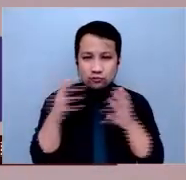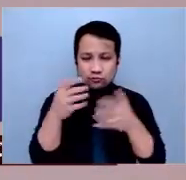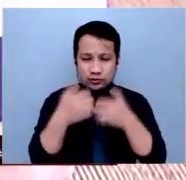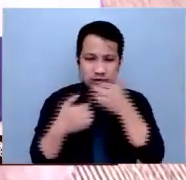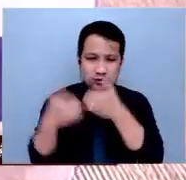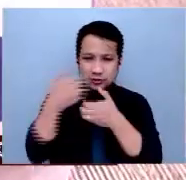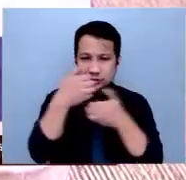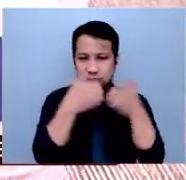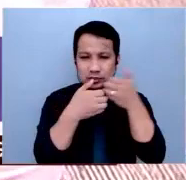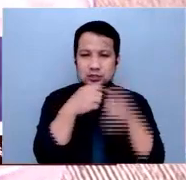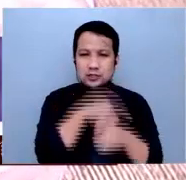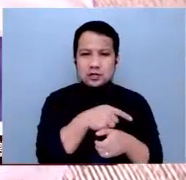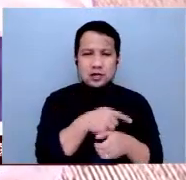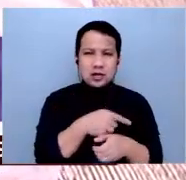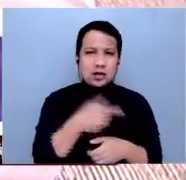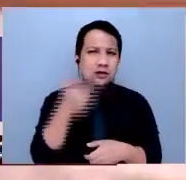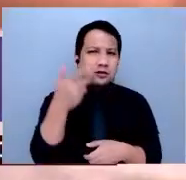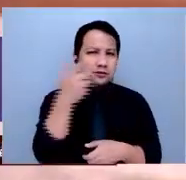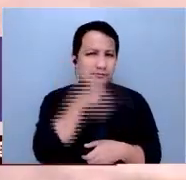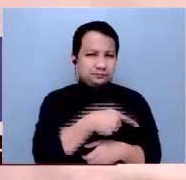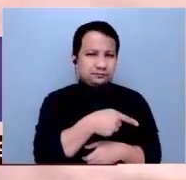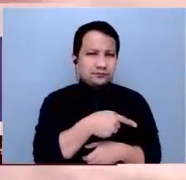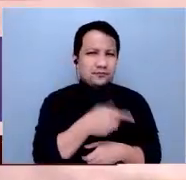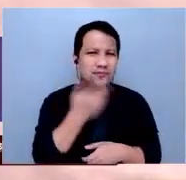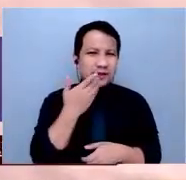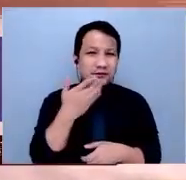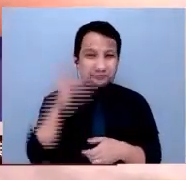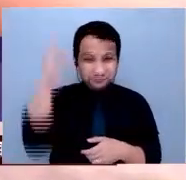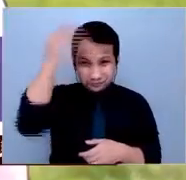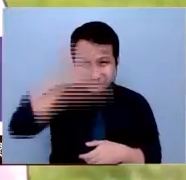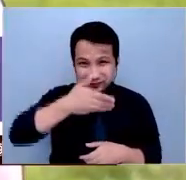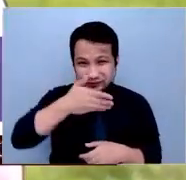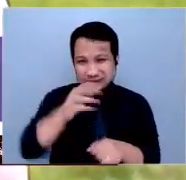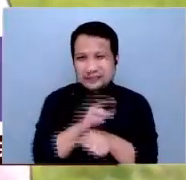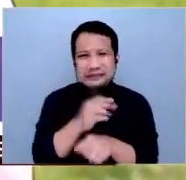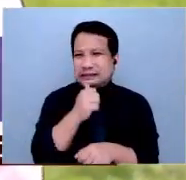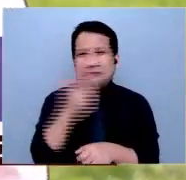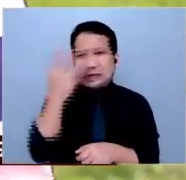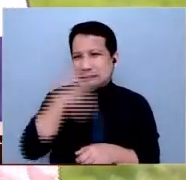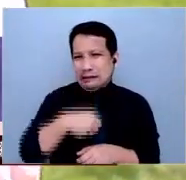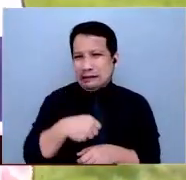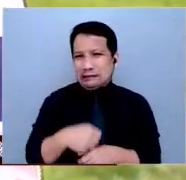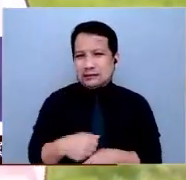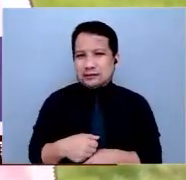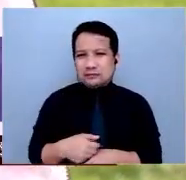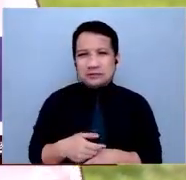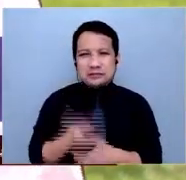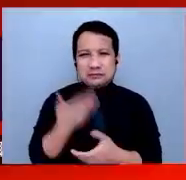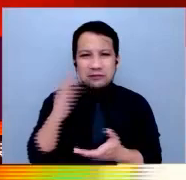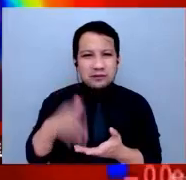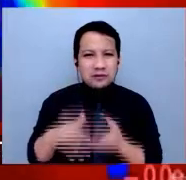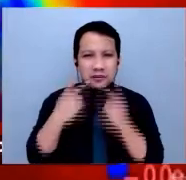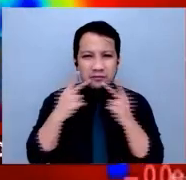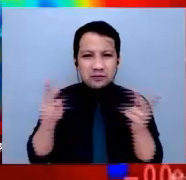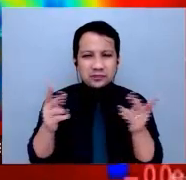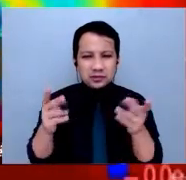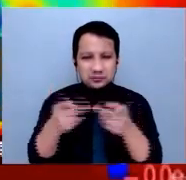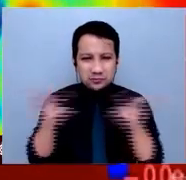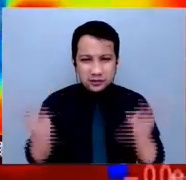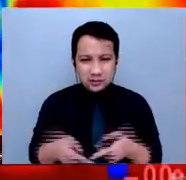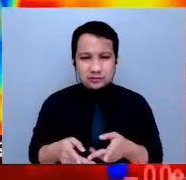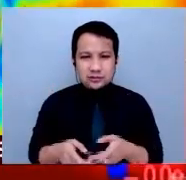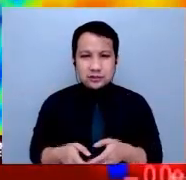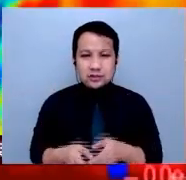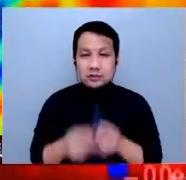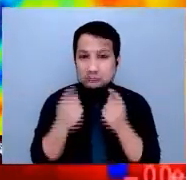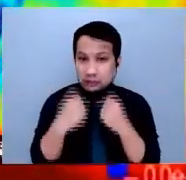tatanungin, mas nakasasama pa nga ang paggamit ng face shield, lalo na sa mga pampublikong lugar. Sa simulation